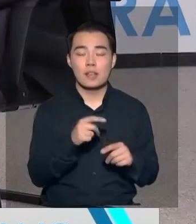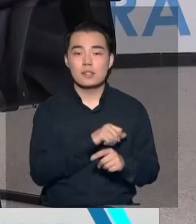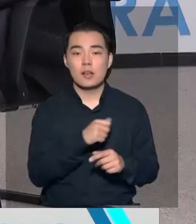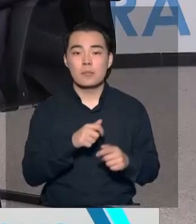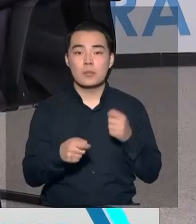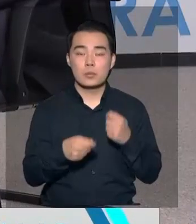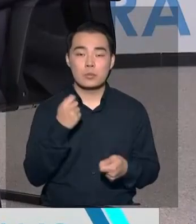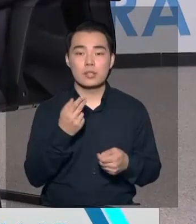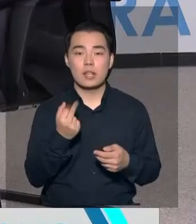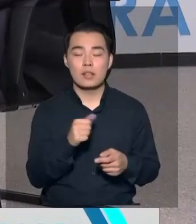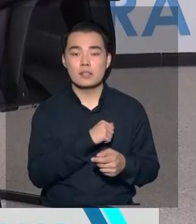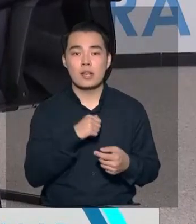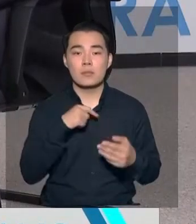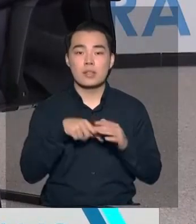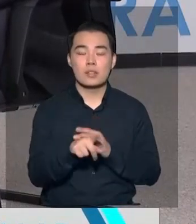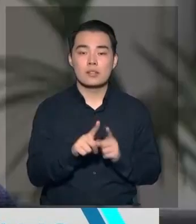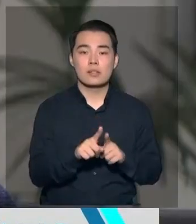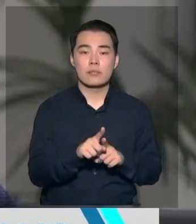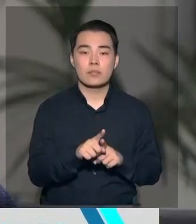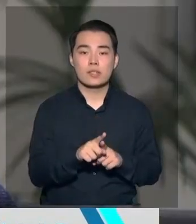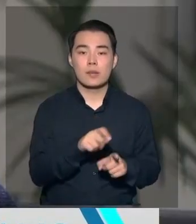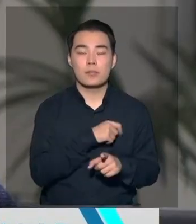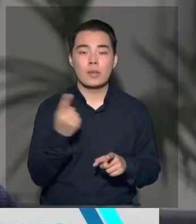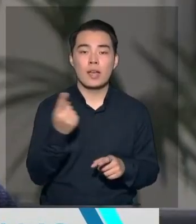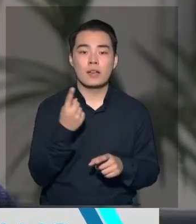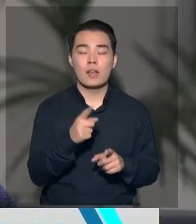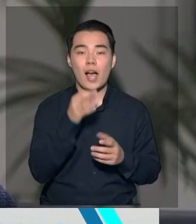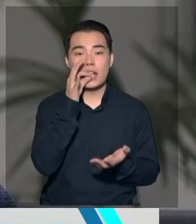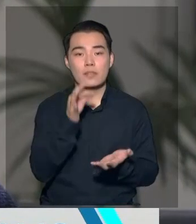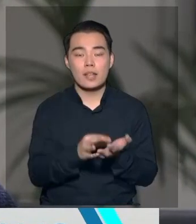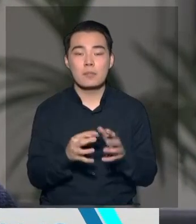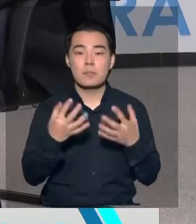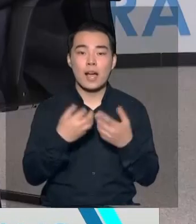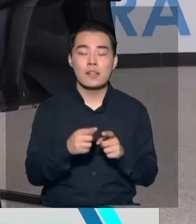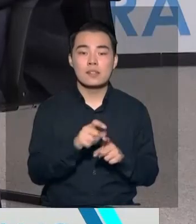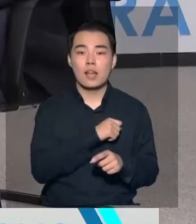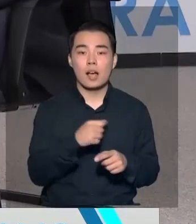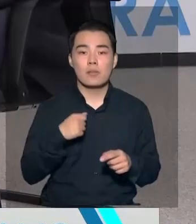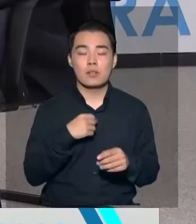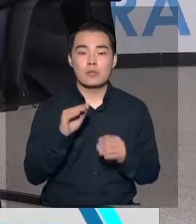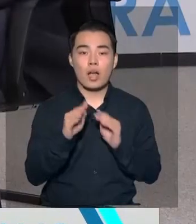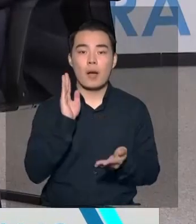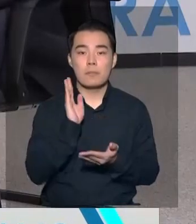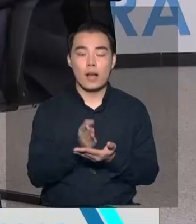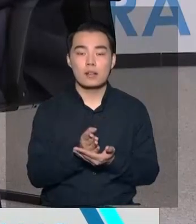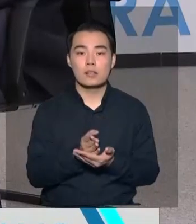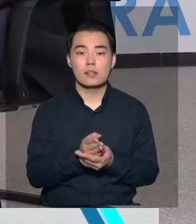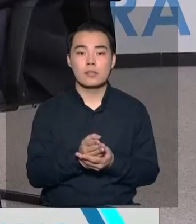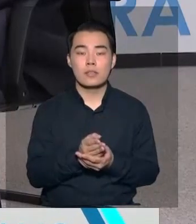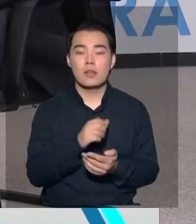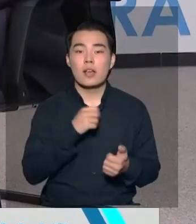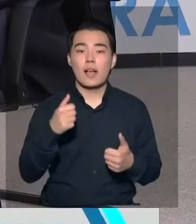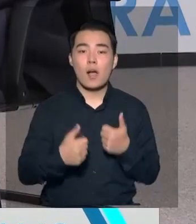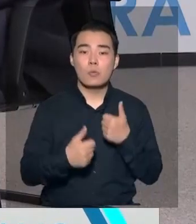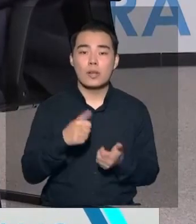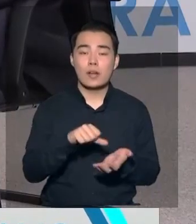болмауы тиіс. Себебі айтып отырмын ғой, біріншіден жауапкершілік механизмдерінің саны артып жатыр. Иә, сенің конкуренттеріңді